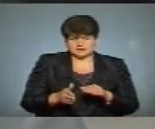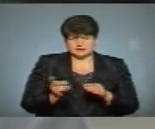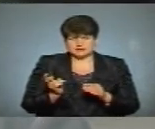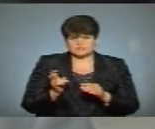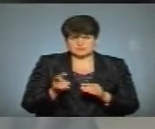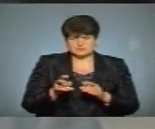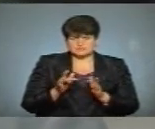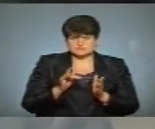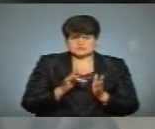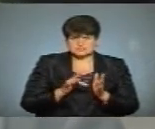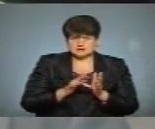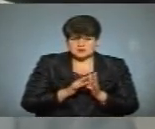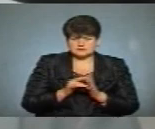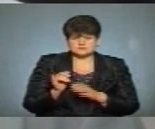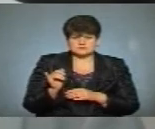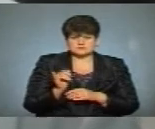вхід центральний в лікарні і